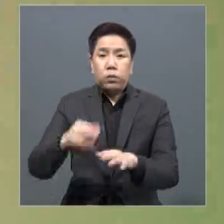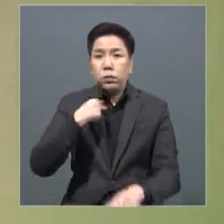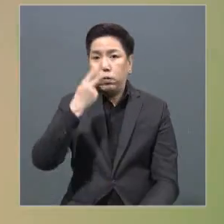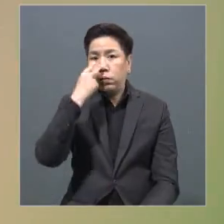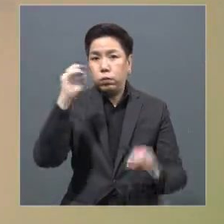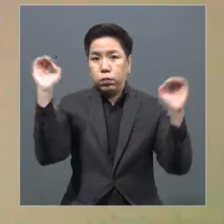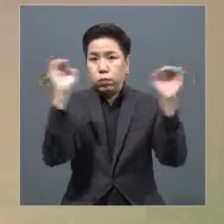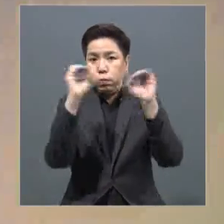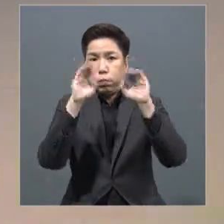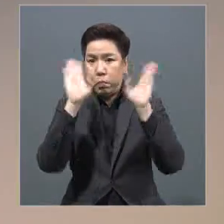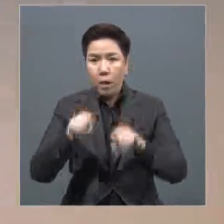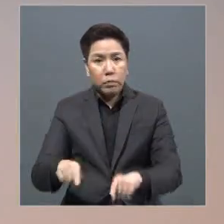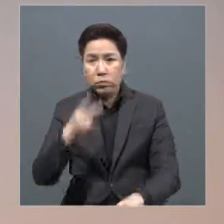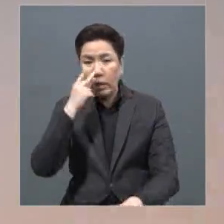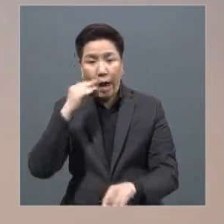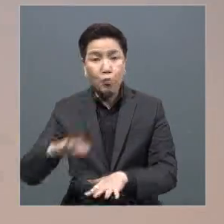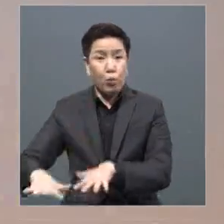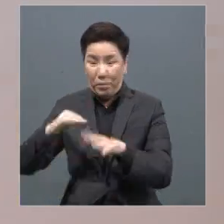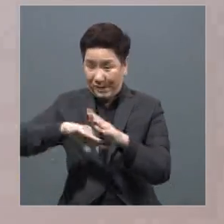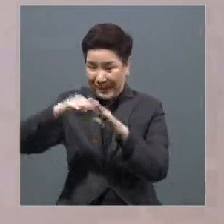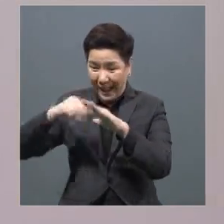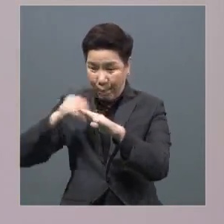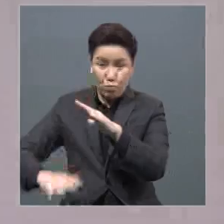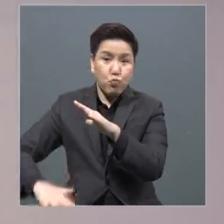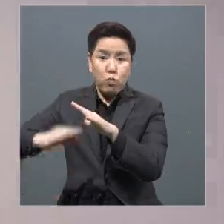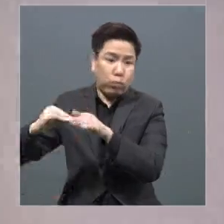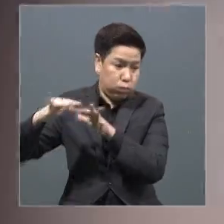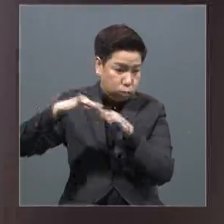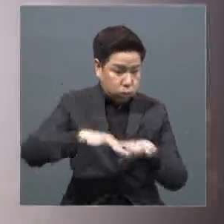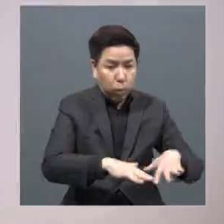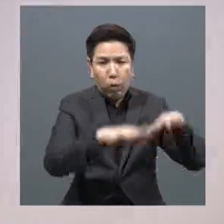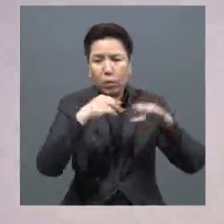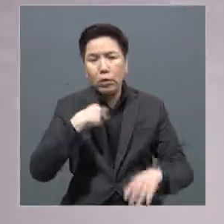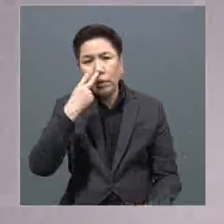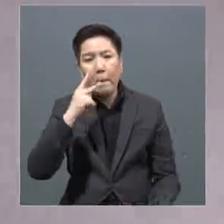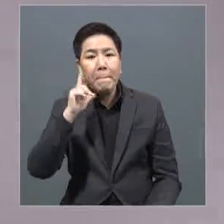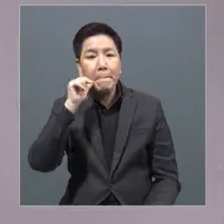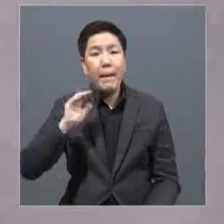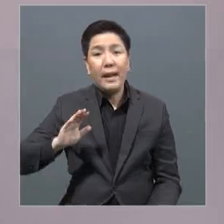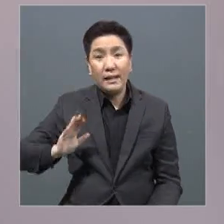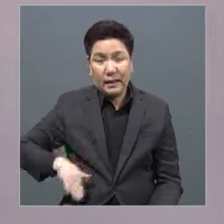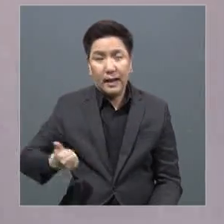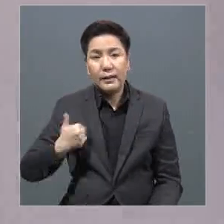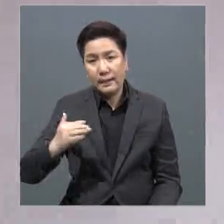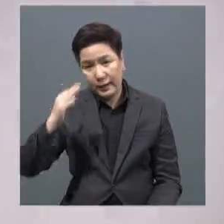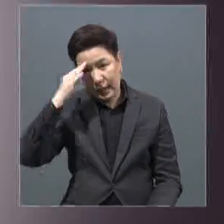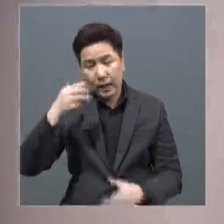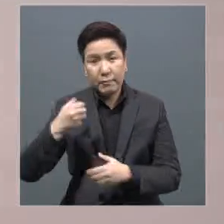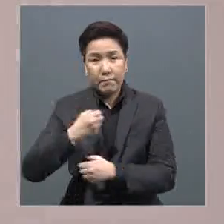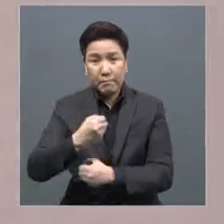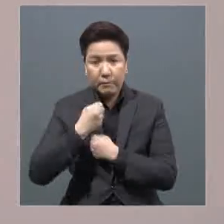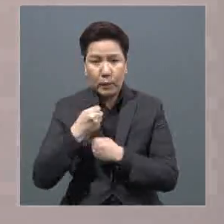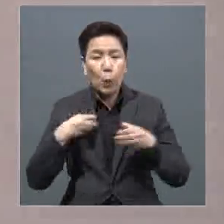เห็นสถานการณ์แบบนี้มาก่อนนะคะส่วนการช่วยเหลือประชาชนในอำเภอแม่สายค่ะศูนย์บรรเทาสาธารณภัยกองทัพปกจัดกำลัง